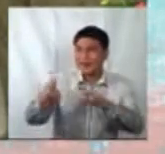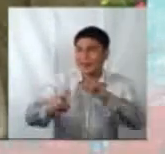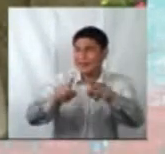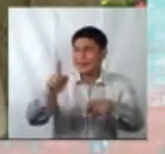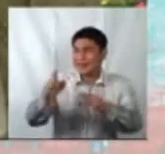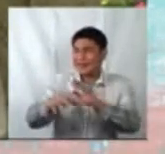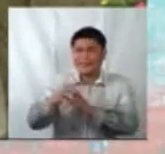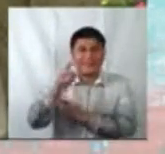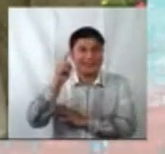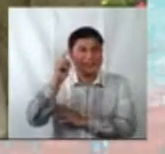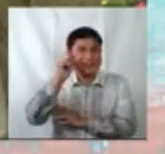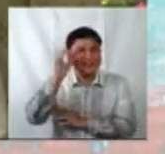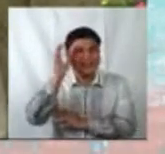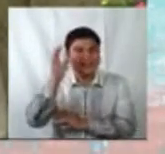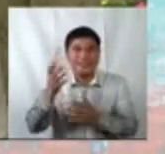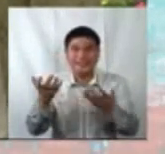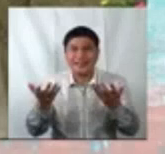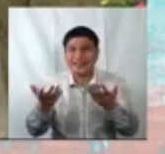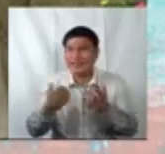pa ba?